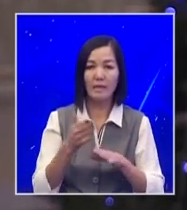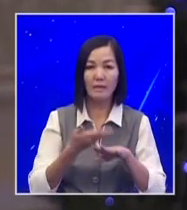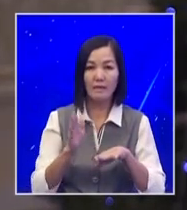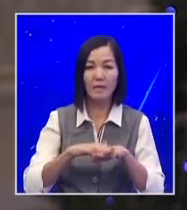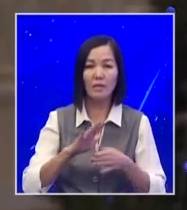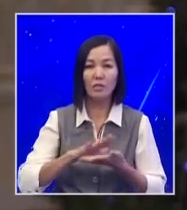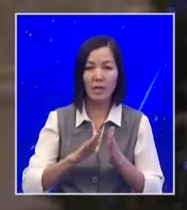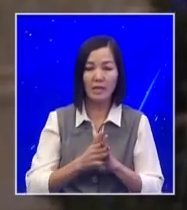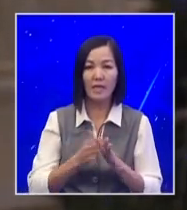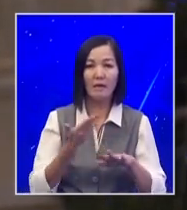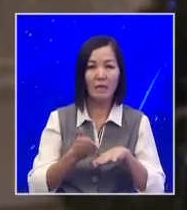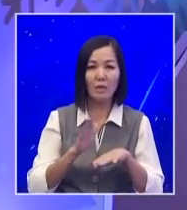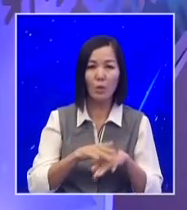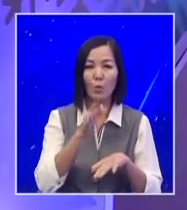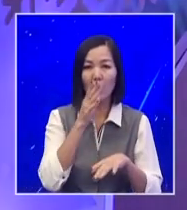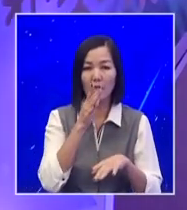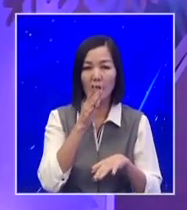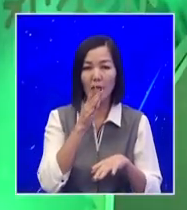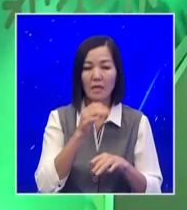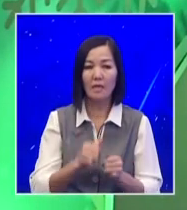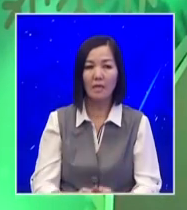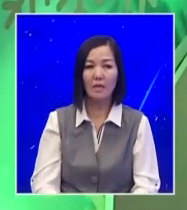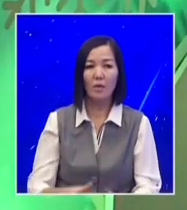жағдайда, қиын сәтте.